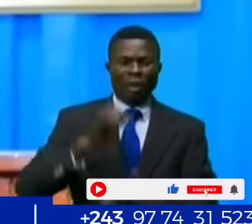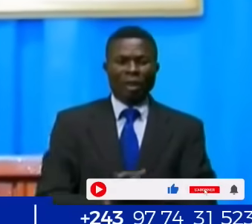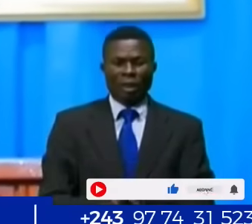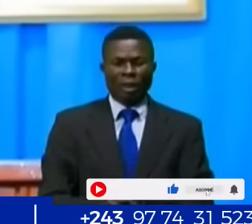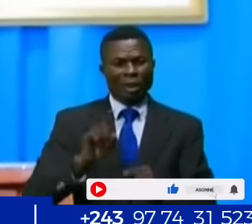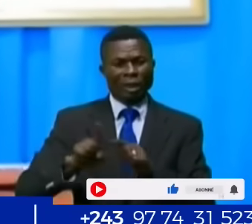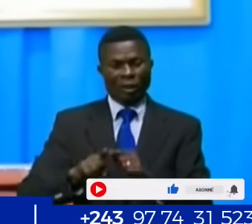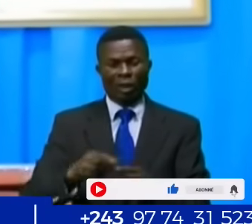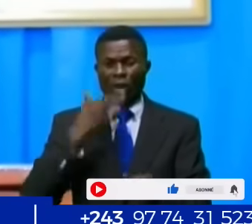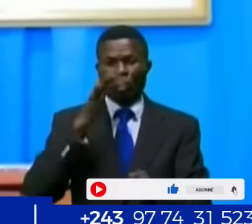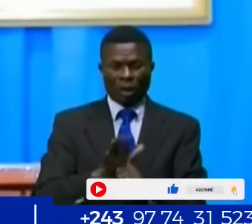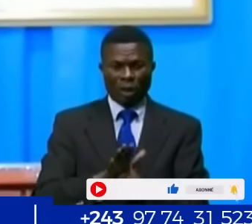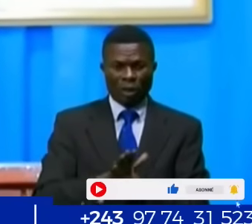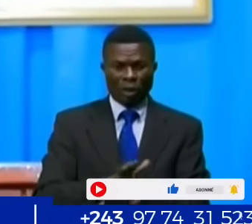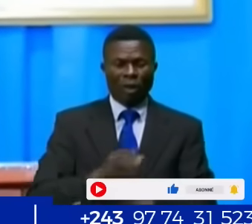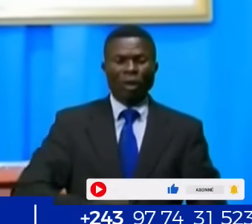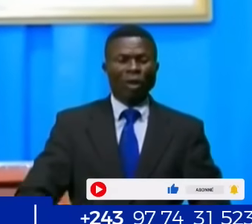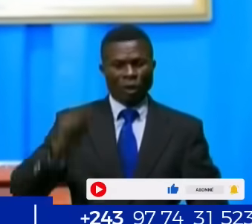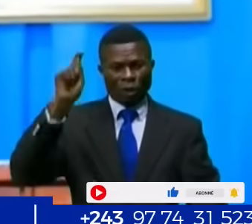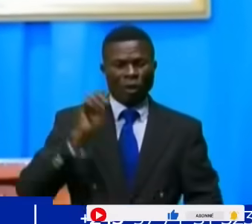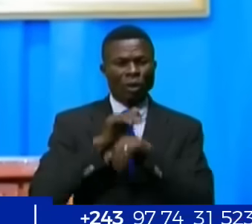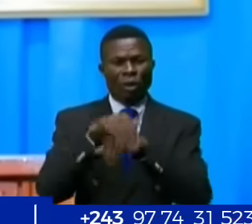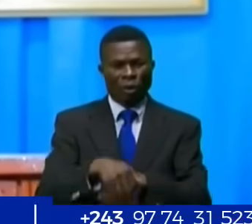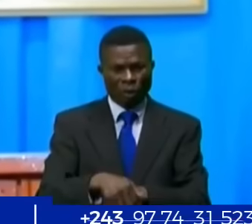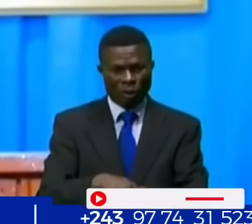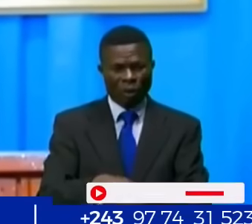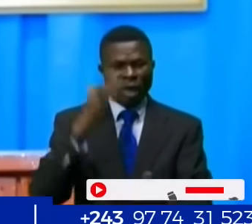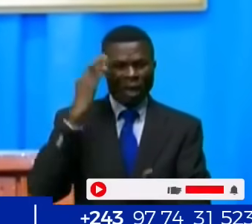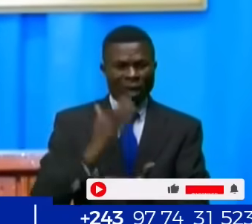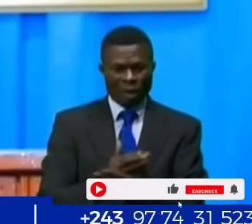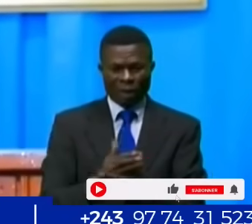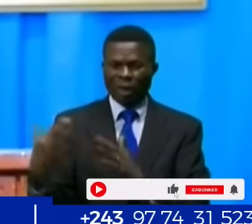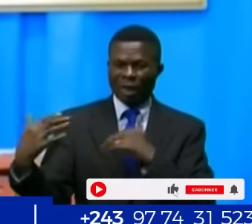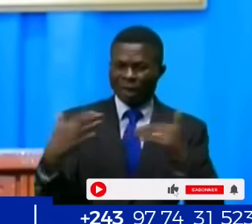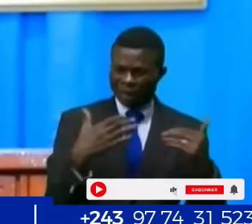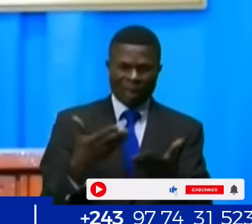La province détient tous vos engagements à la cessation des hostilités.